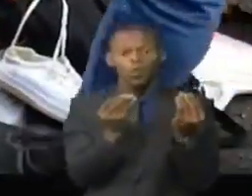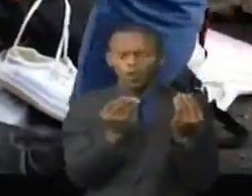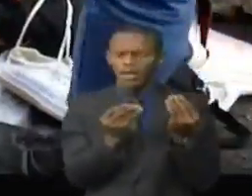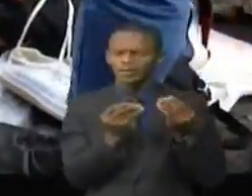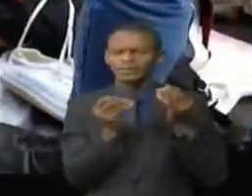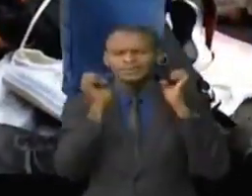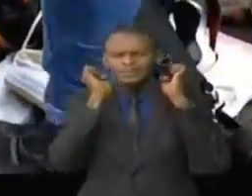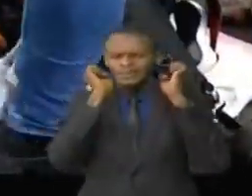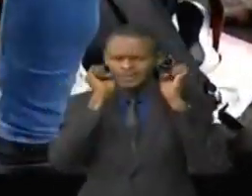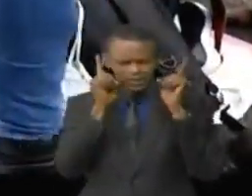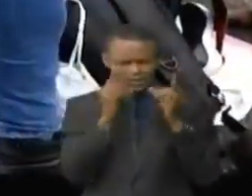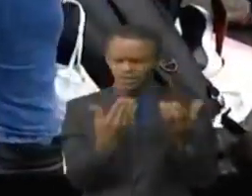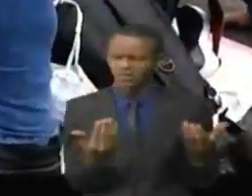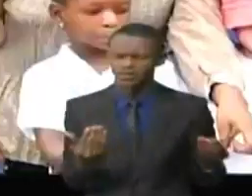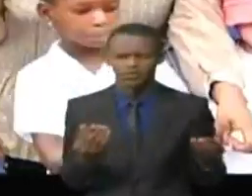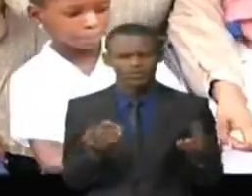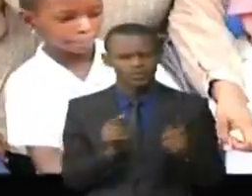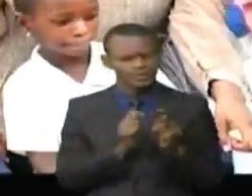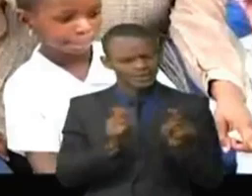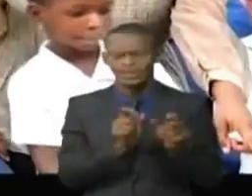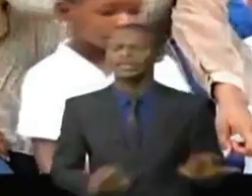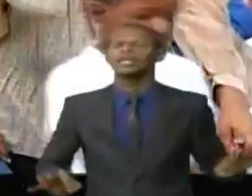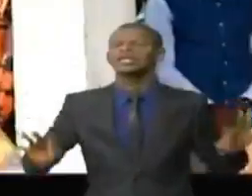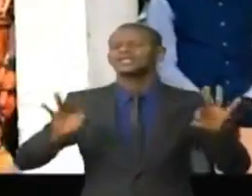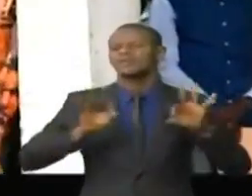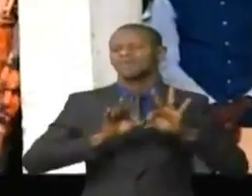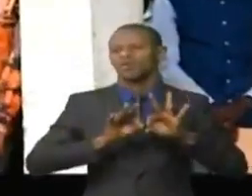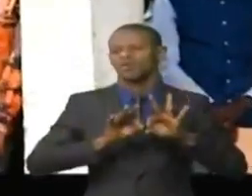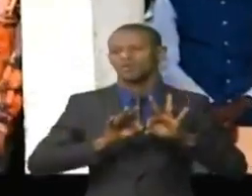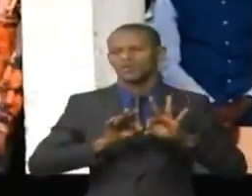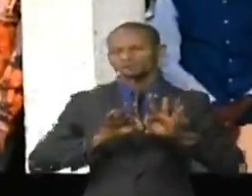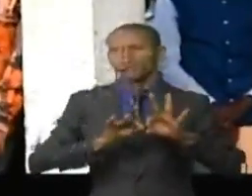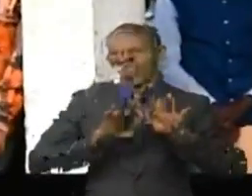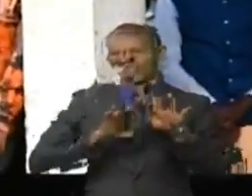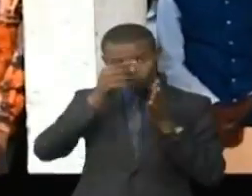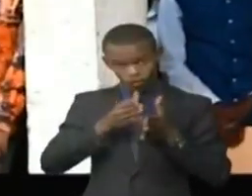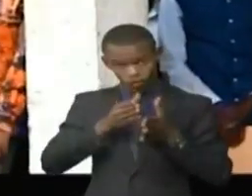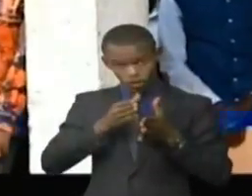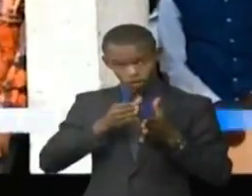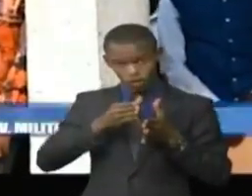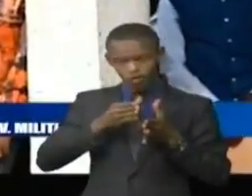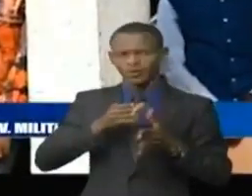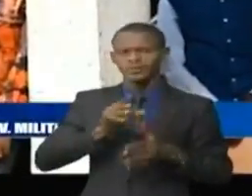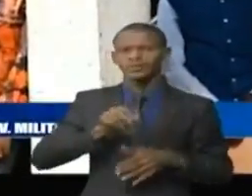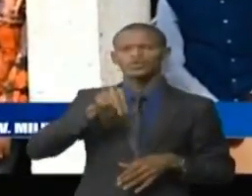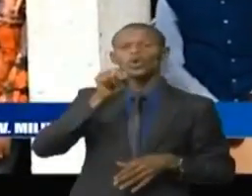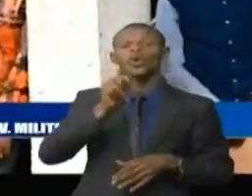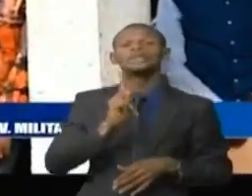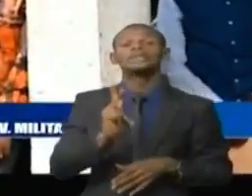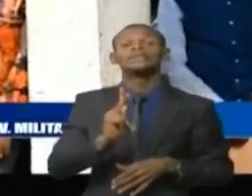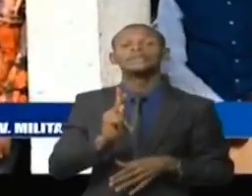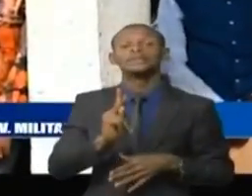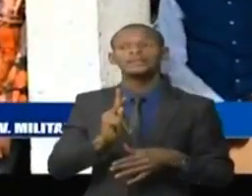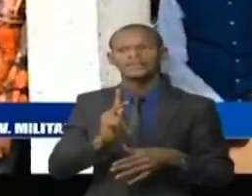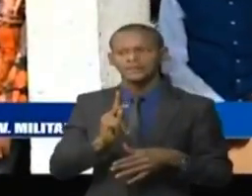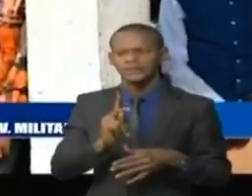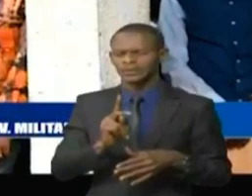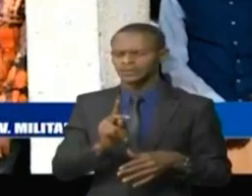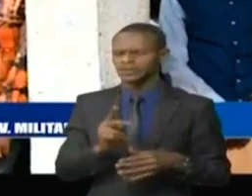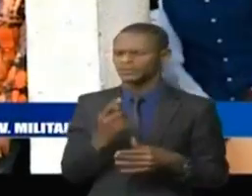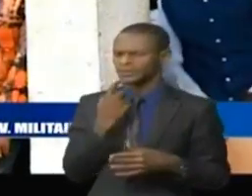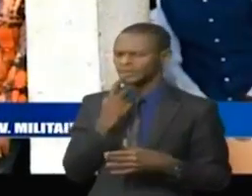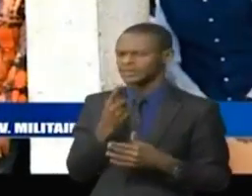gouverneur militaire du Nord Kivu a exprimé sa reconnaissance. Nous rendons à l'humanité au président de la République, chef de